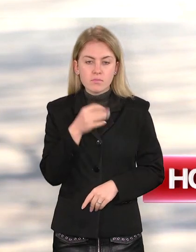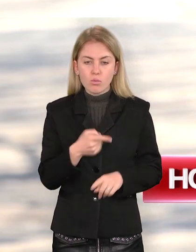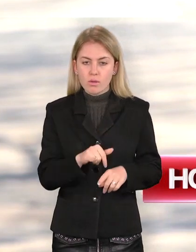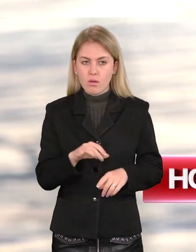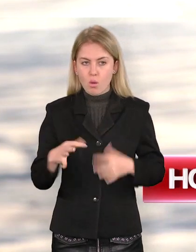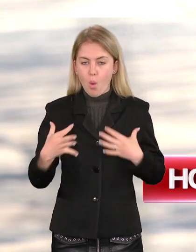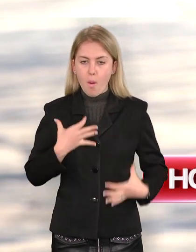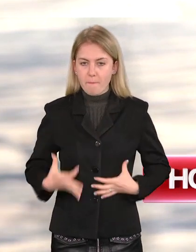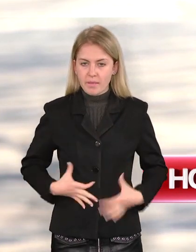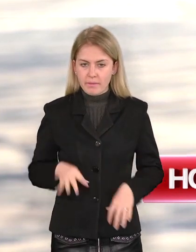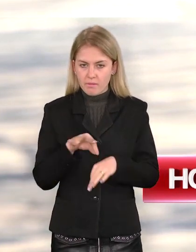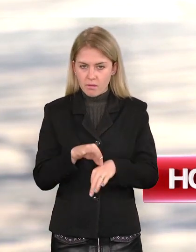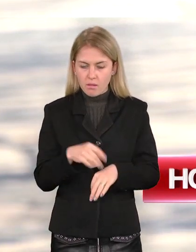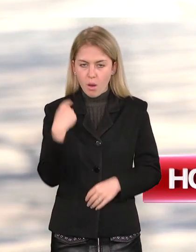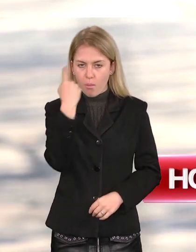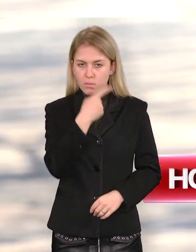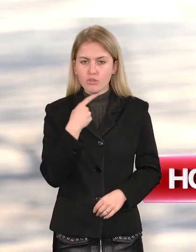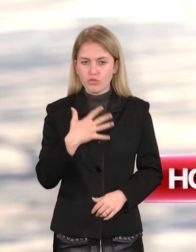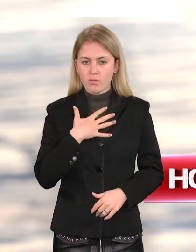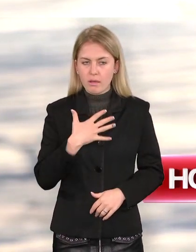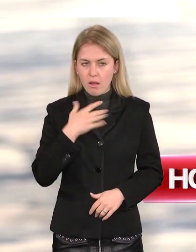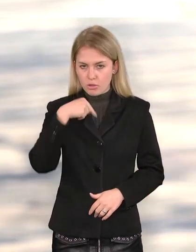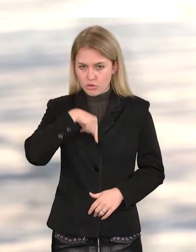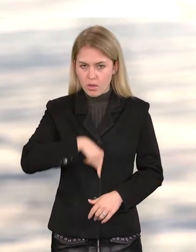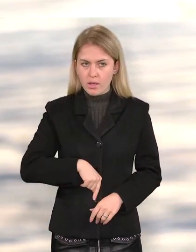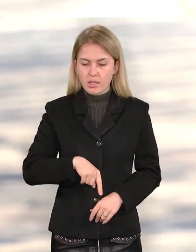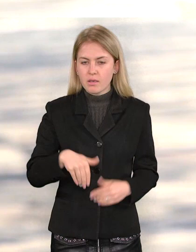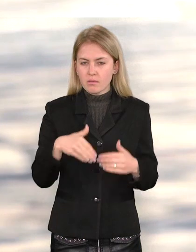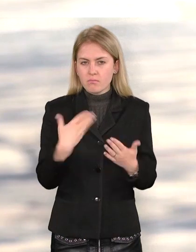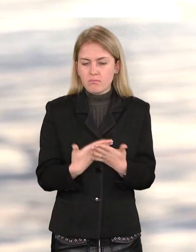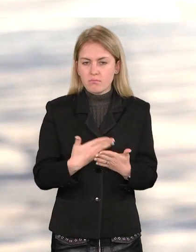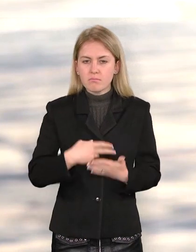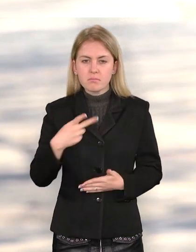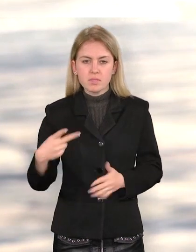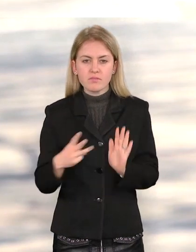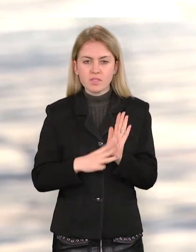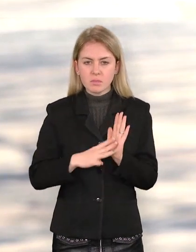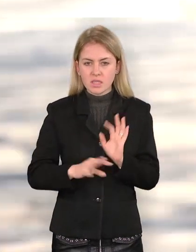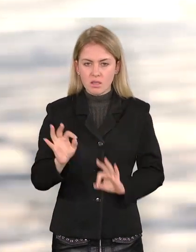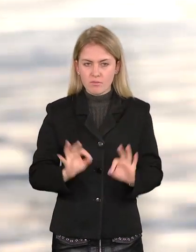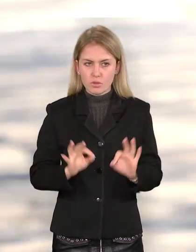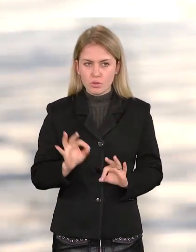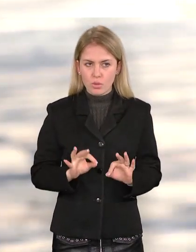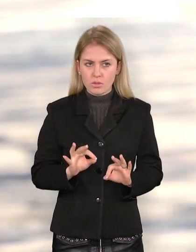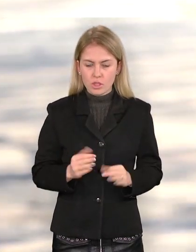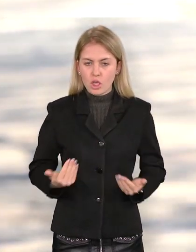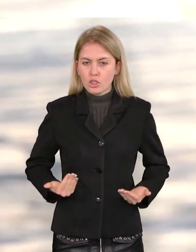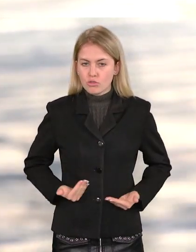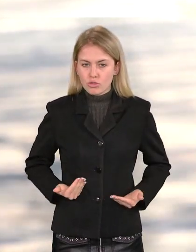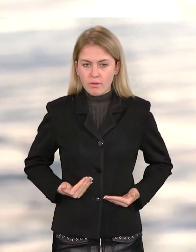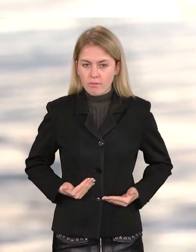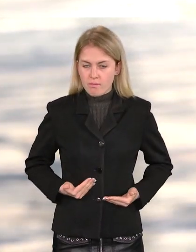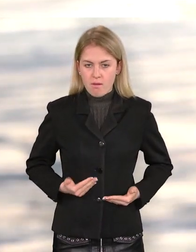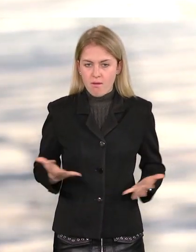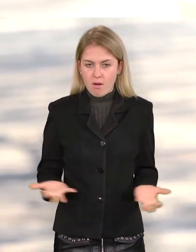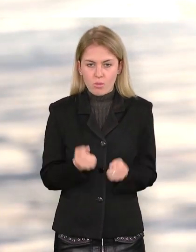опіки тіла, обличчя, дихальних шляхів загальною площею, мабуть, десь 80%. Життя жінці врятувати